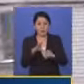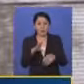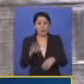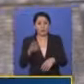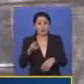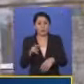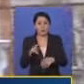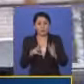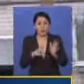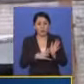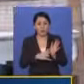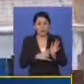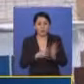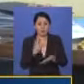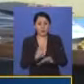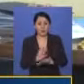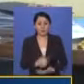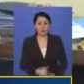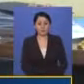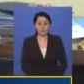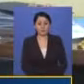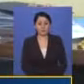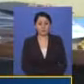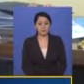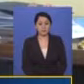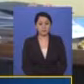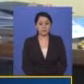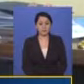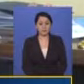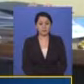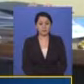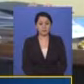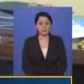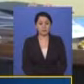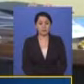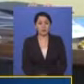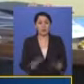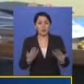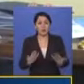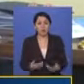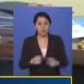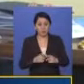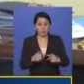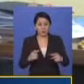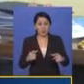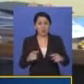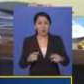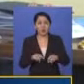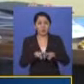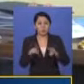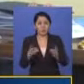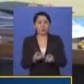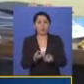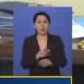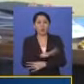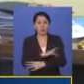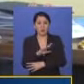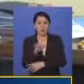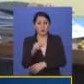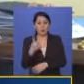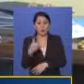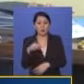800 абонент бар. Раньше затрачивали около 100-120 тысяч теңге. Тұрғындар жыл сайын отын мен көмірге шамамен 120 мың